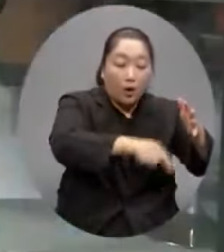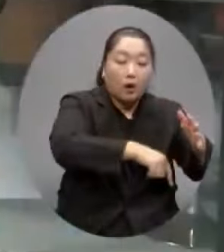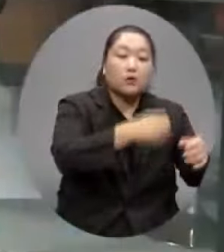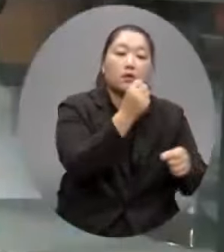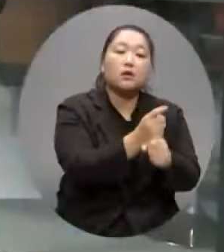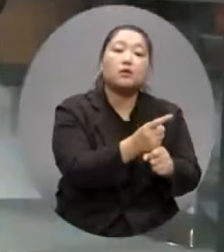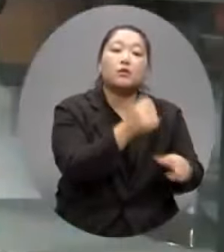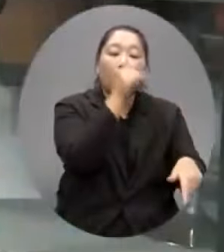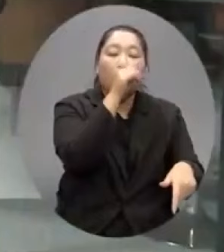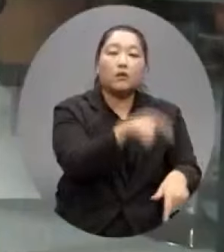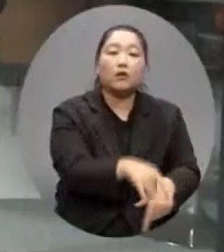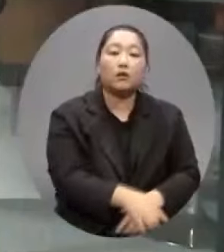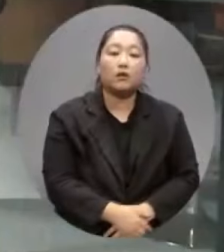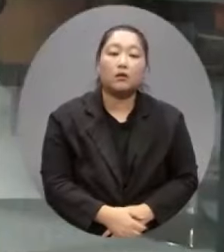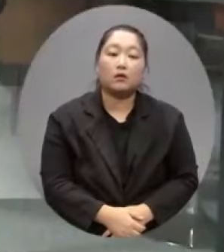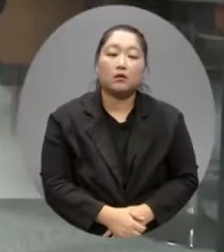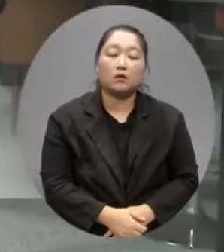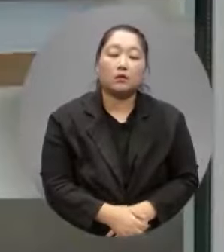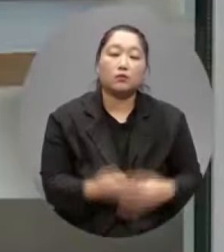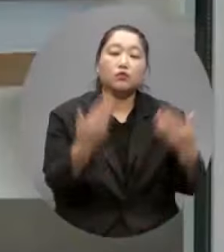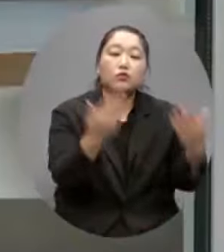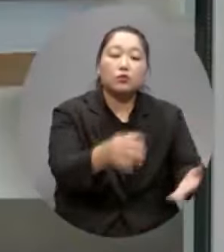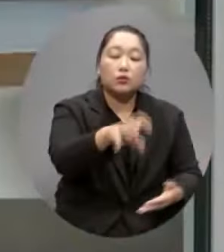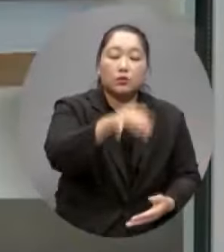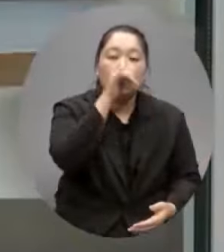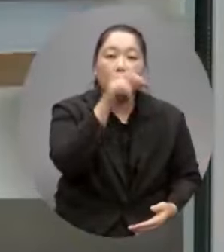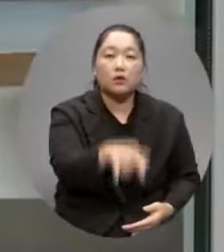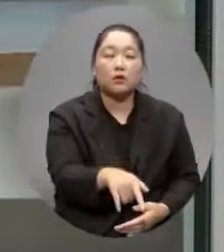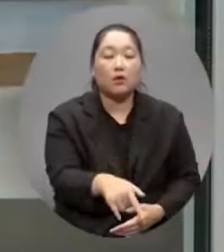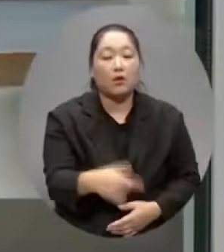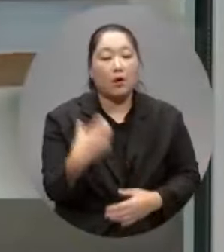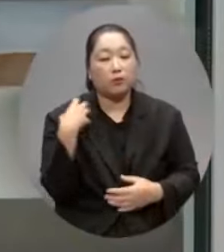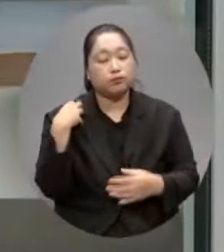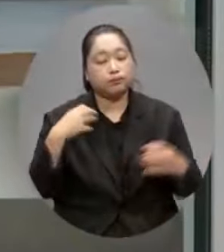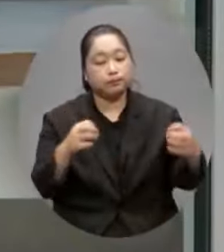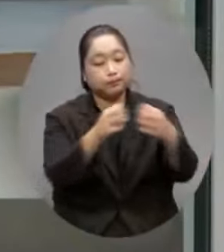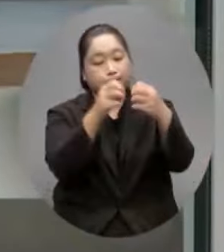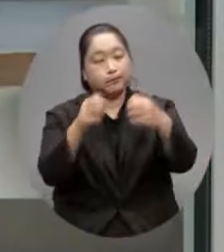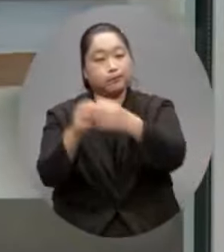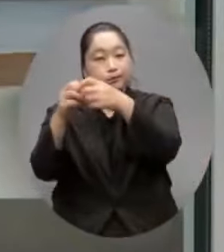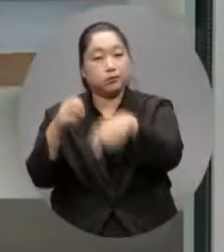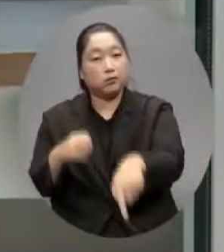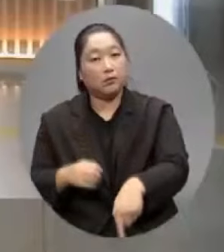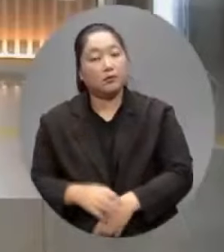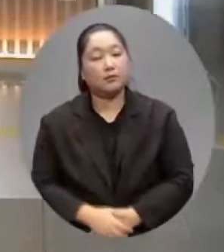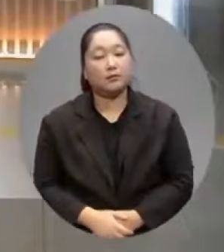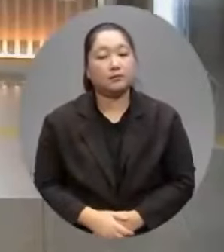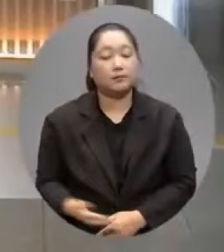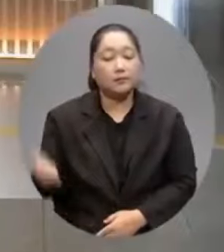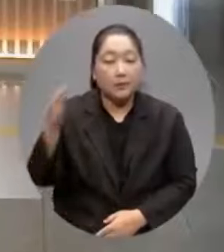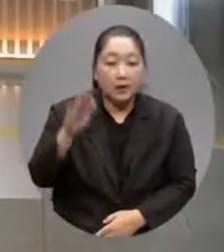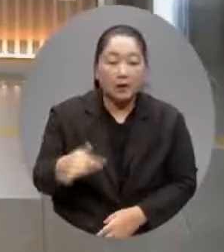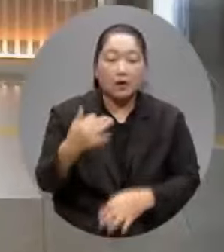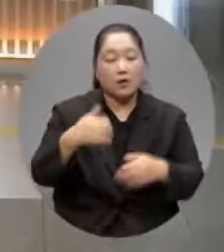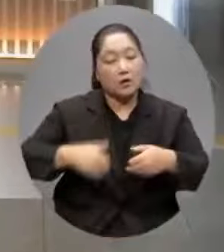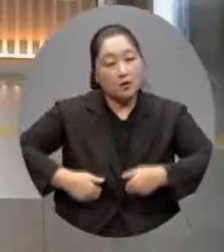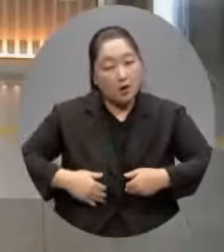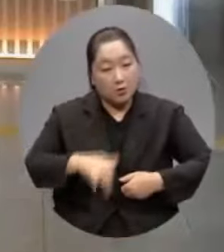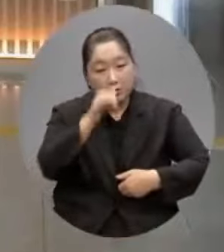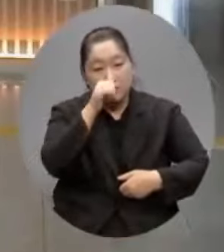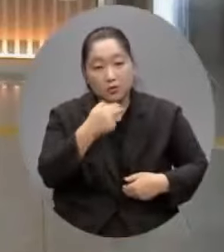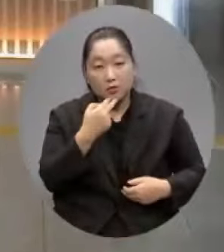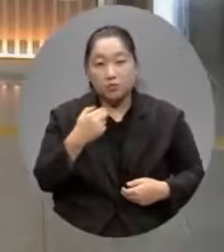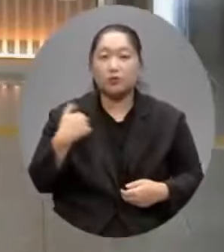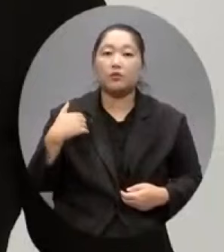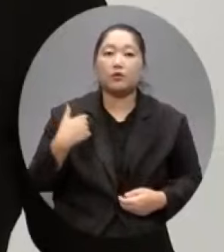창업가용 무료 회의실과 열린 쉼터 등이 있어 역할이 겹칠 수 있습니다. 하지만 수요 예측은